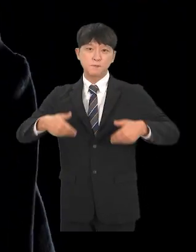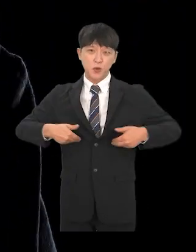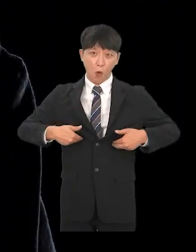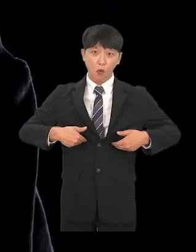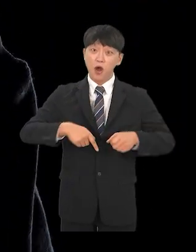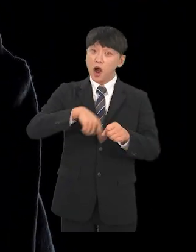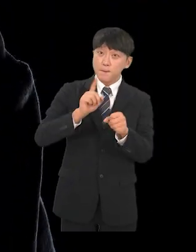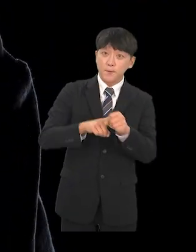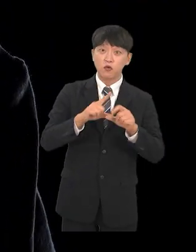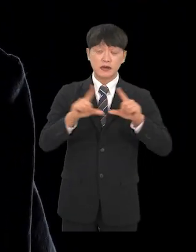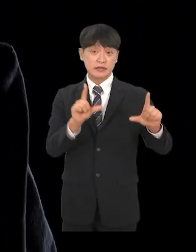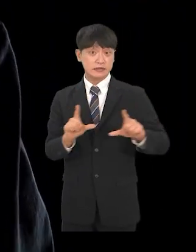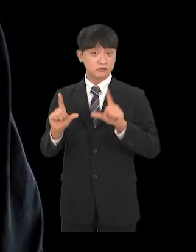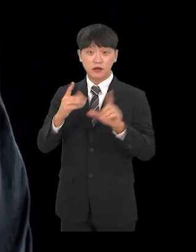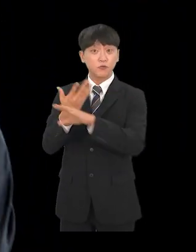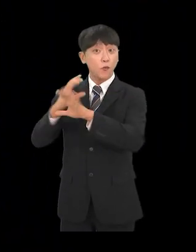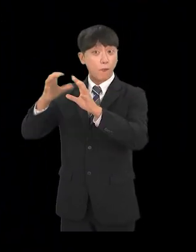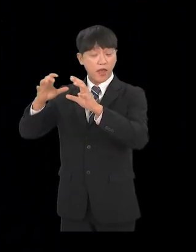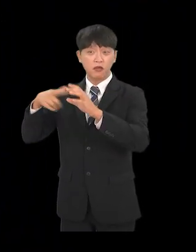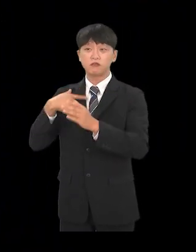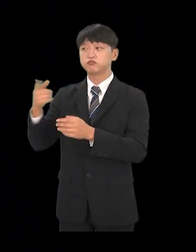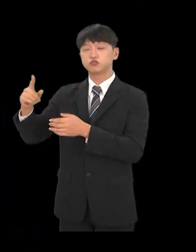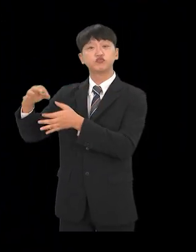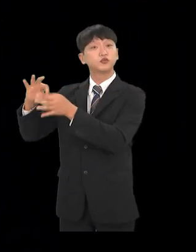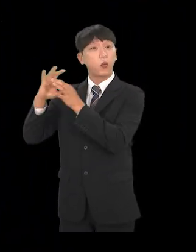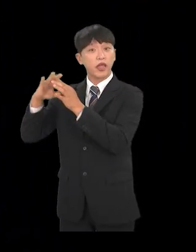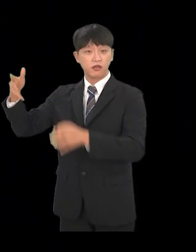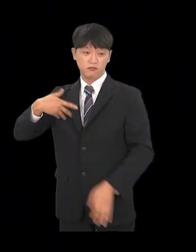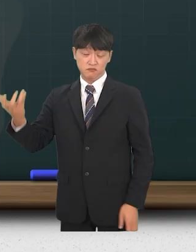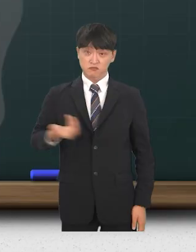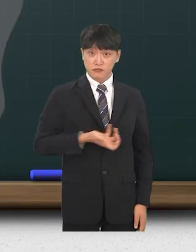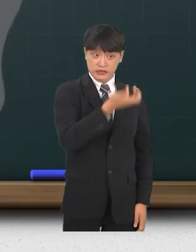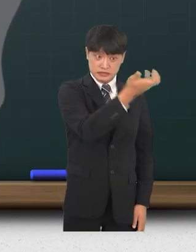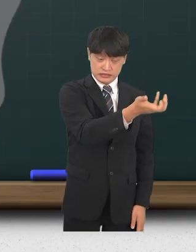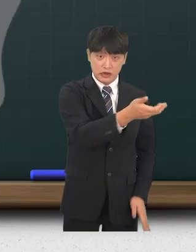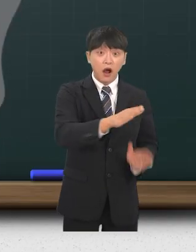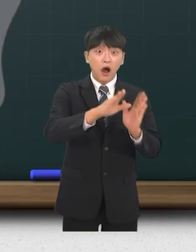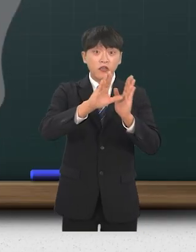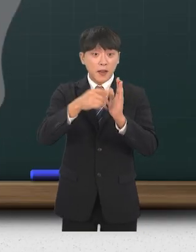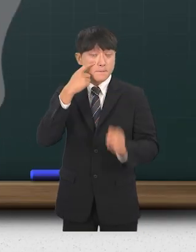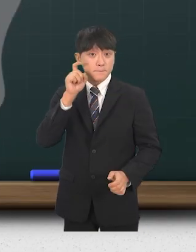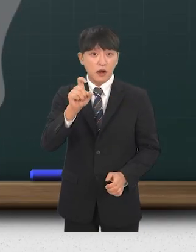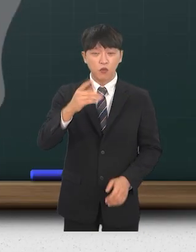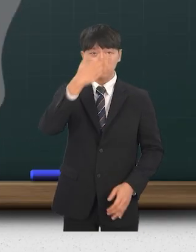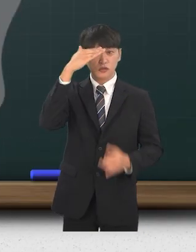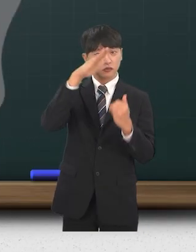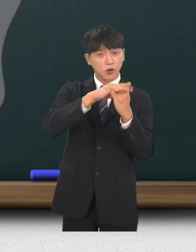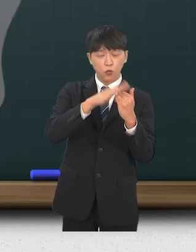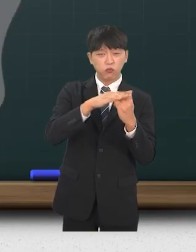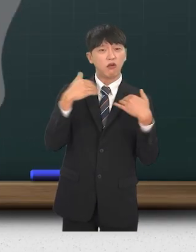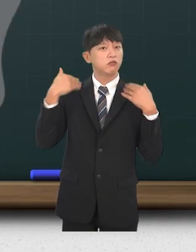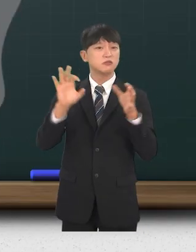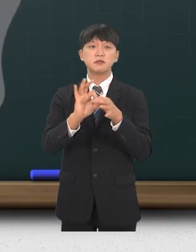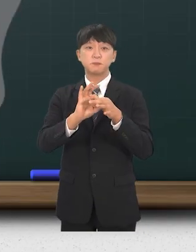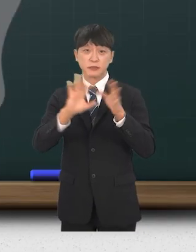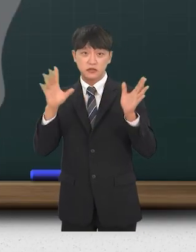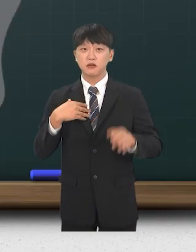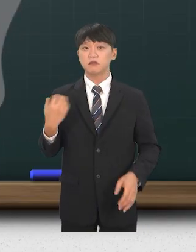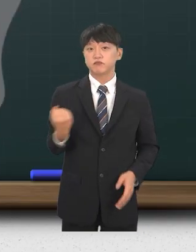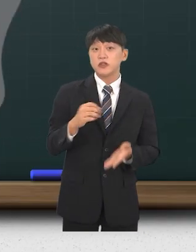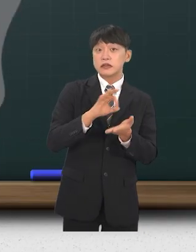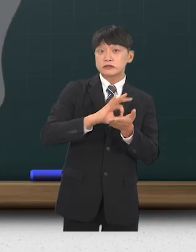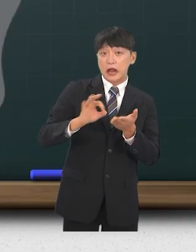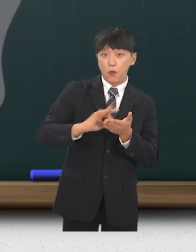해외에서 운반책을 통해 마약을 들여와 국내에서 판매하는 경우, 청소년이더라도 국내 외 어디서라도 소지부터